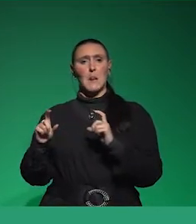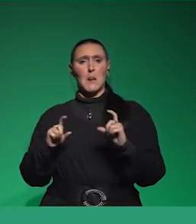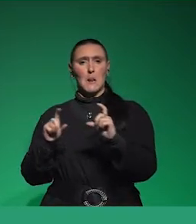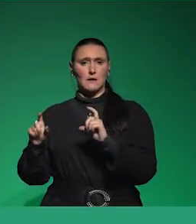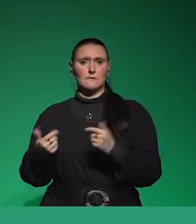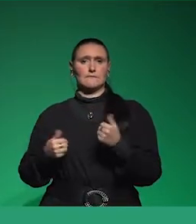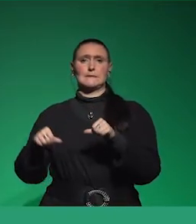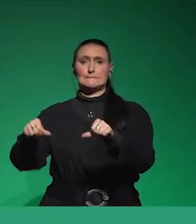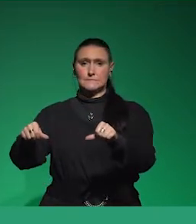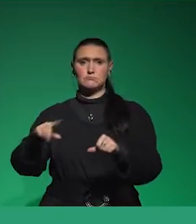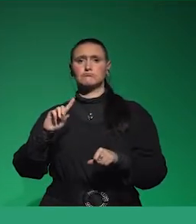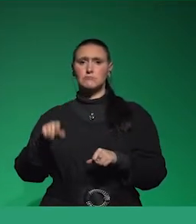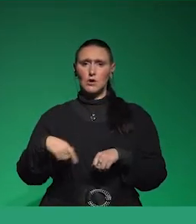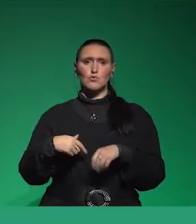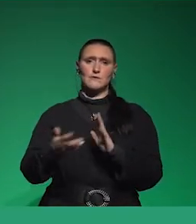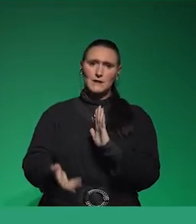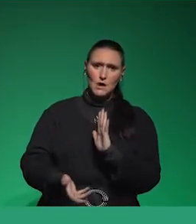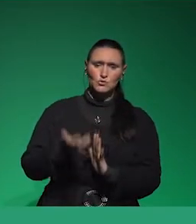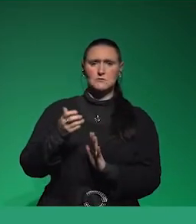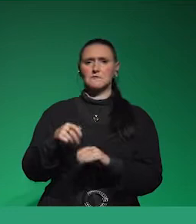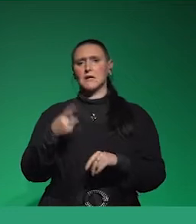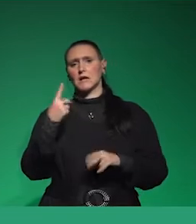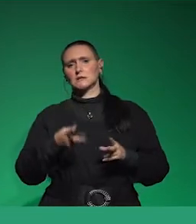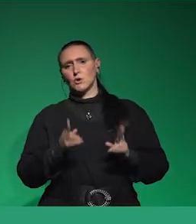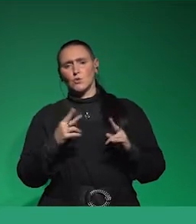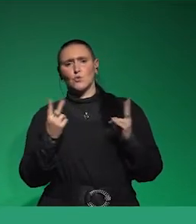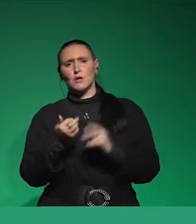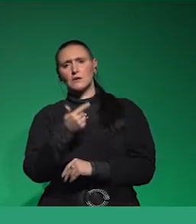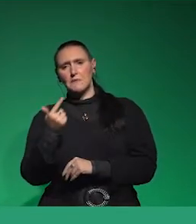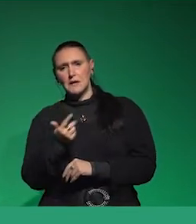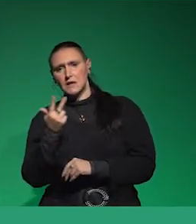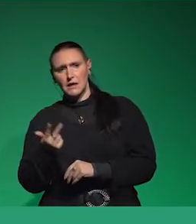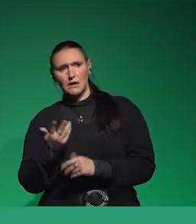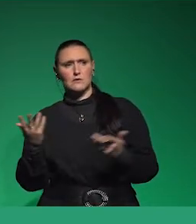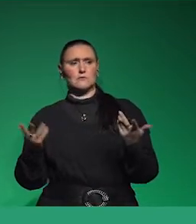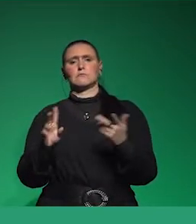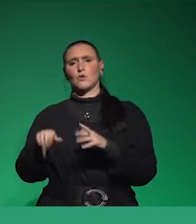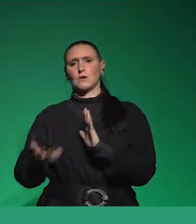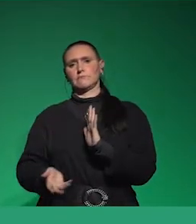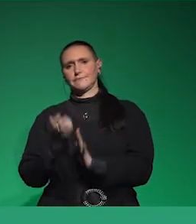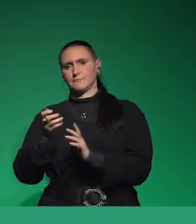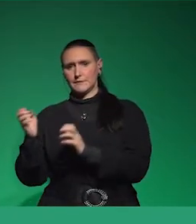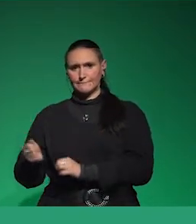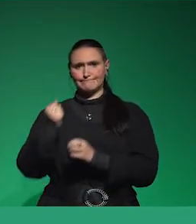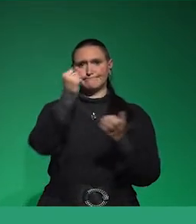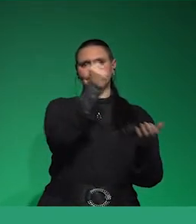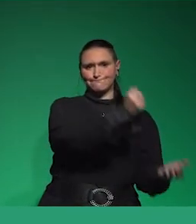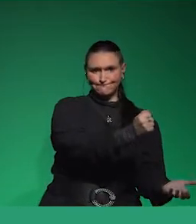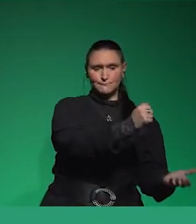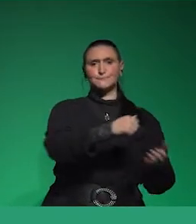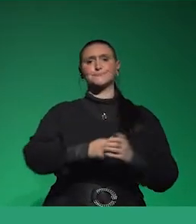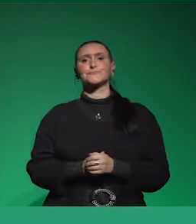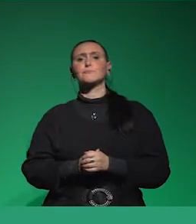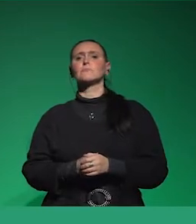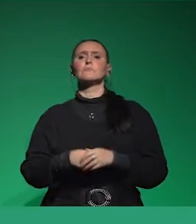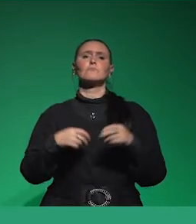einer Saison oder nach 2 bis 4 Jahren, und dann bringen wir sie entweder in unsere